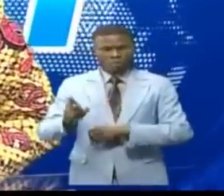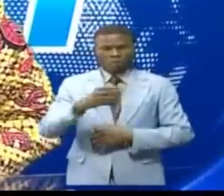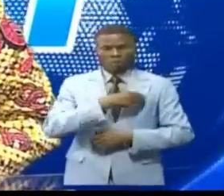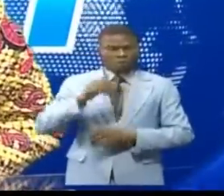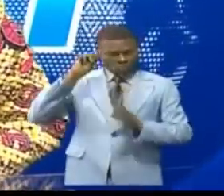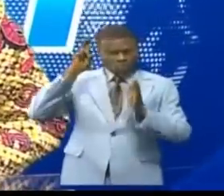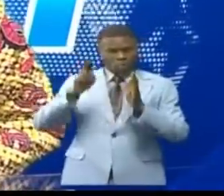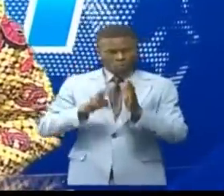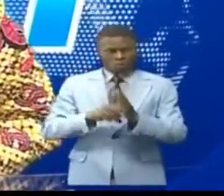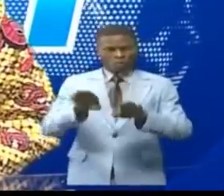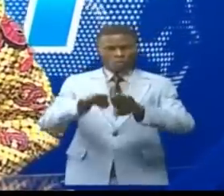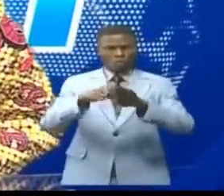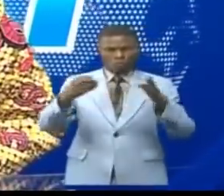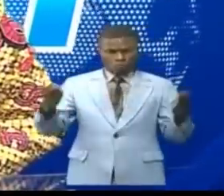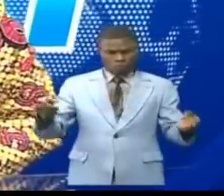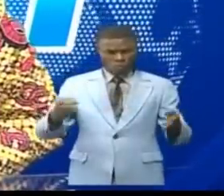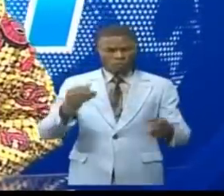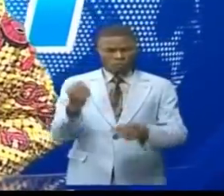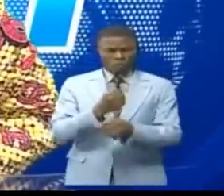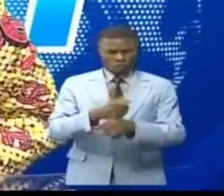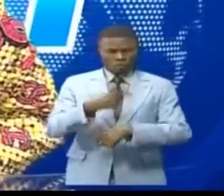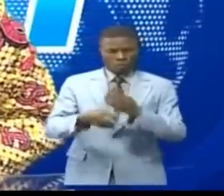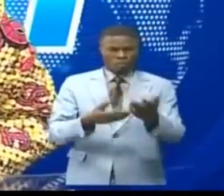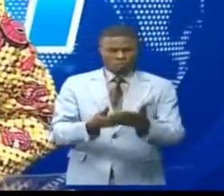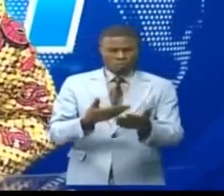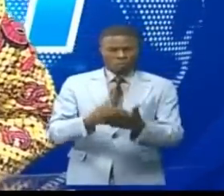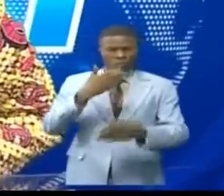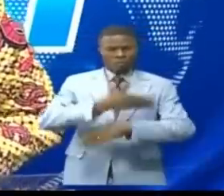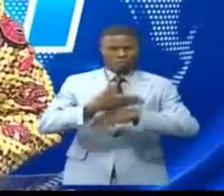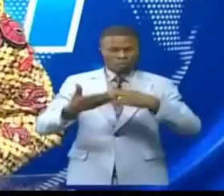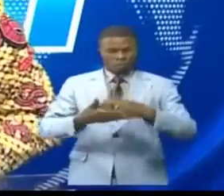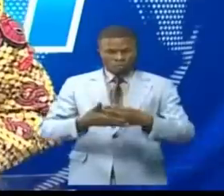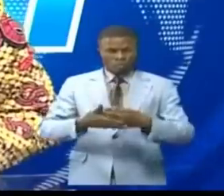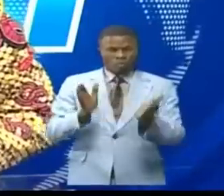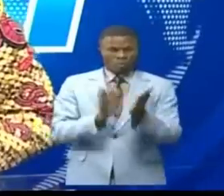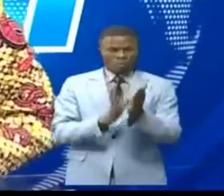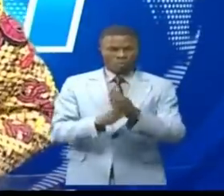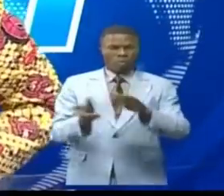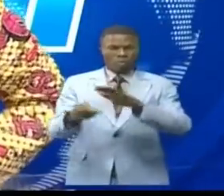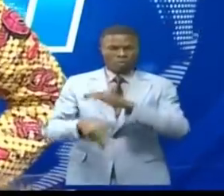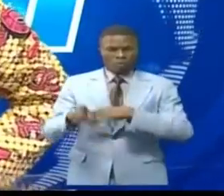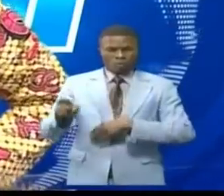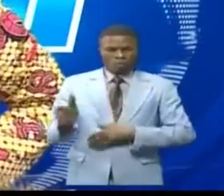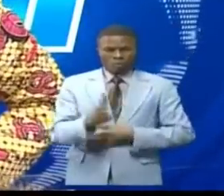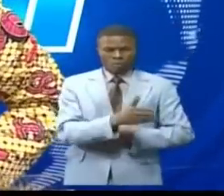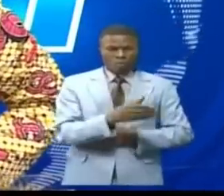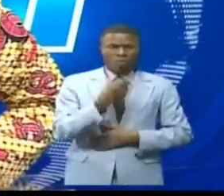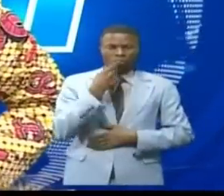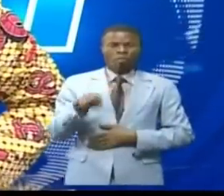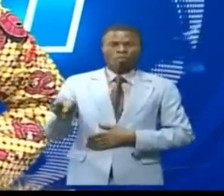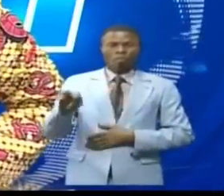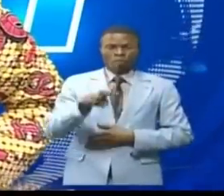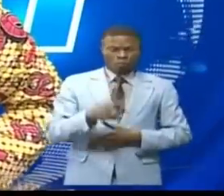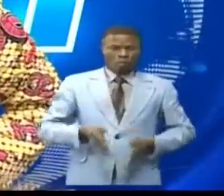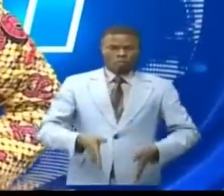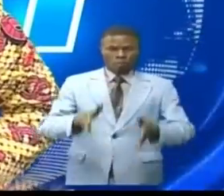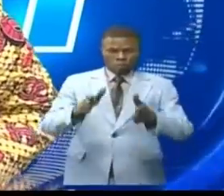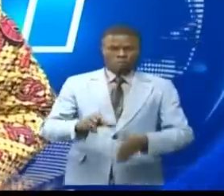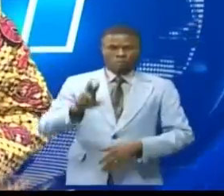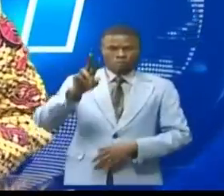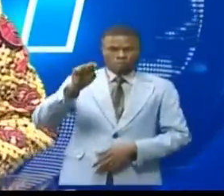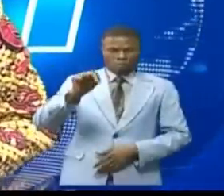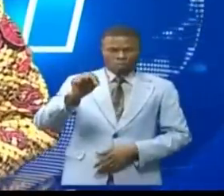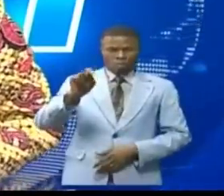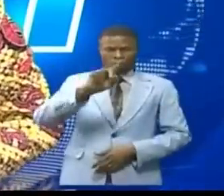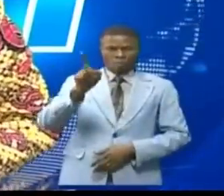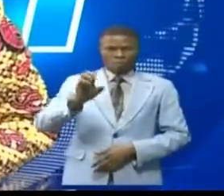a procédé au lancement des travaux de la construction d'une école primaire. Je disais, la route Nzolana dans